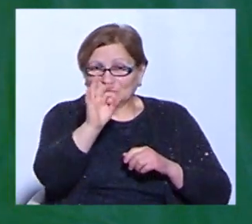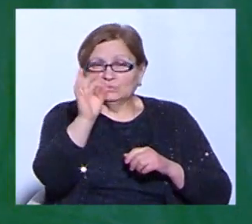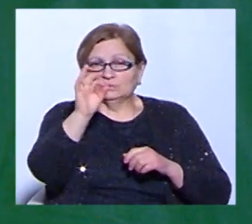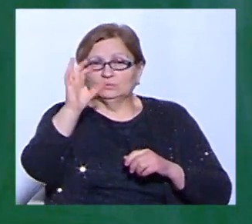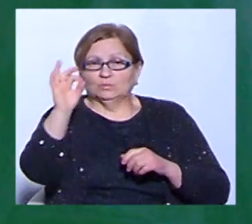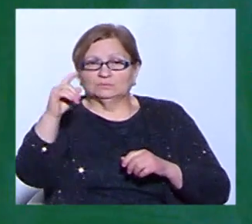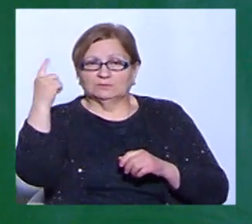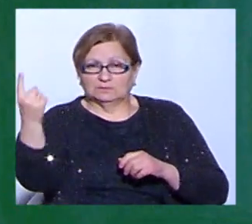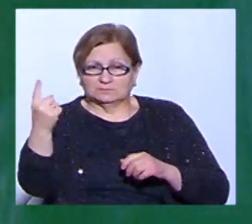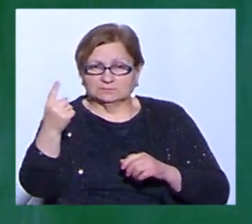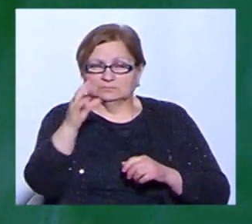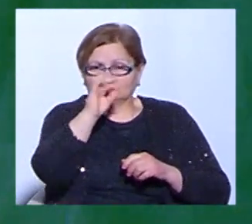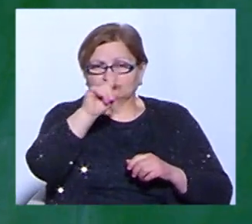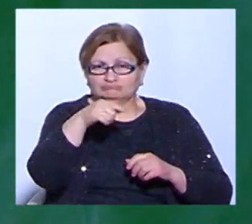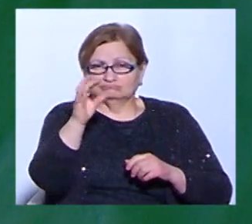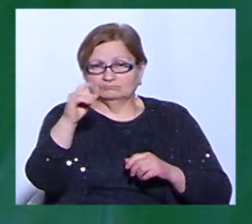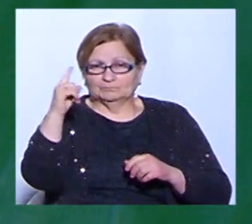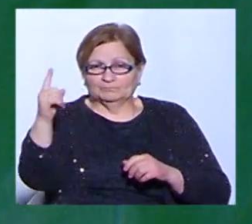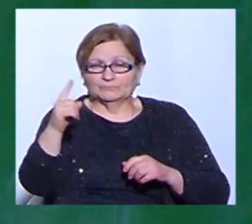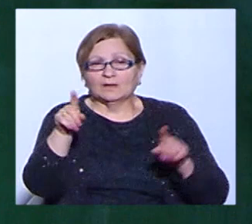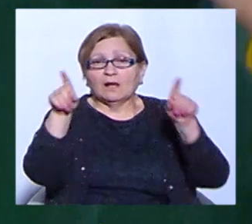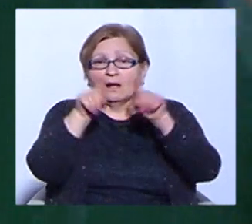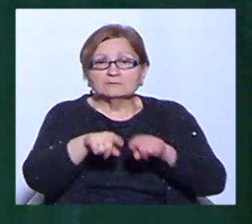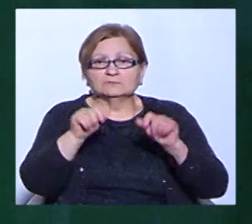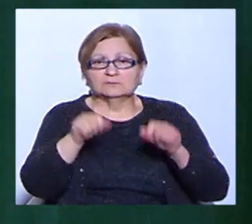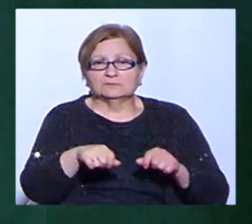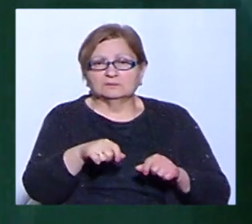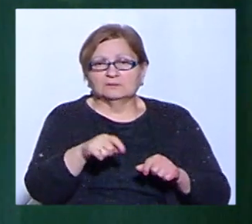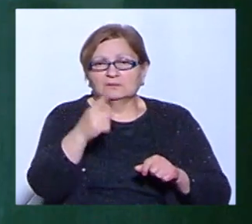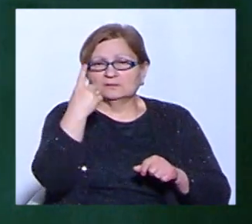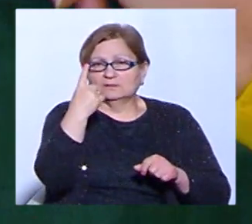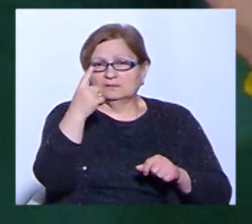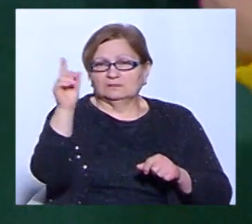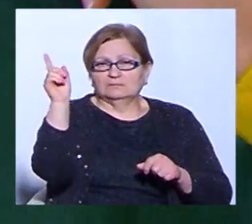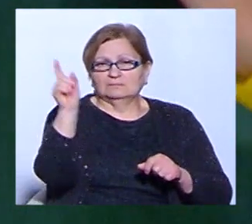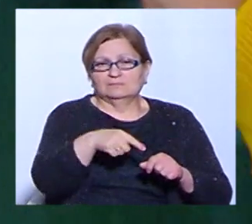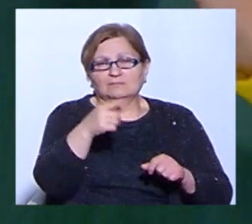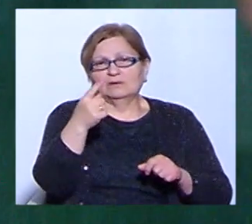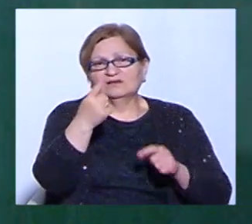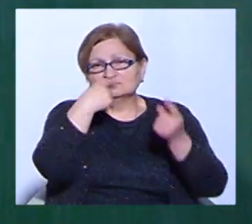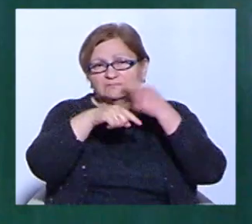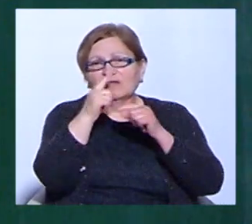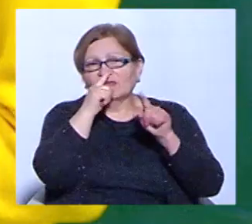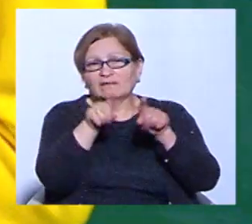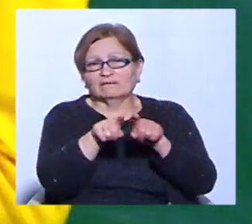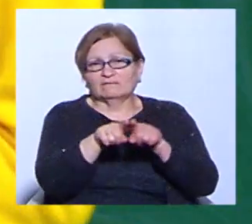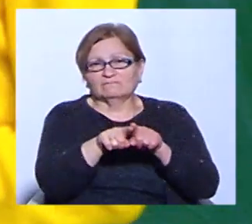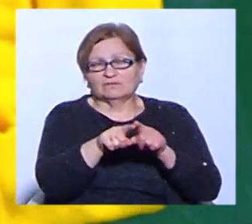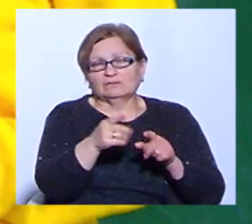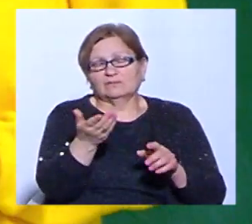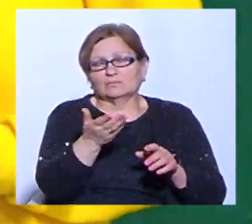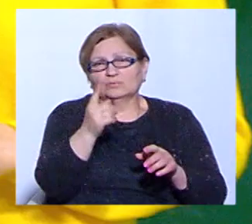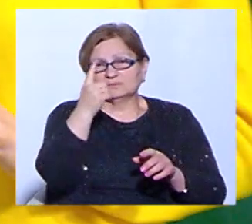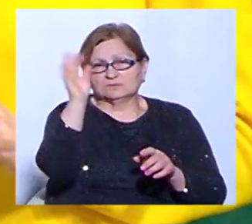0.001 და ასევე შეგვიძლია შემოვიტანოთ აღნიშვნა და დავარქვათ, რომ არის 1%. ესე იგი